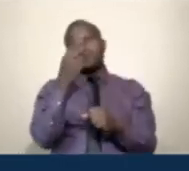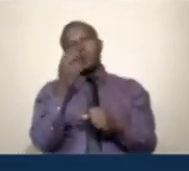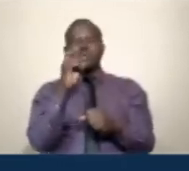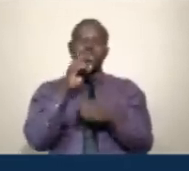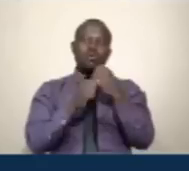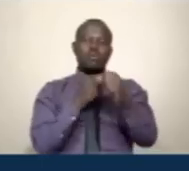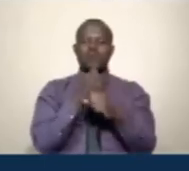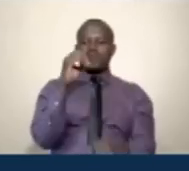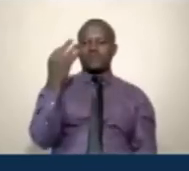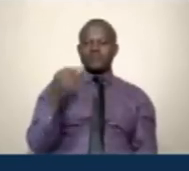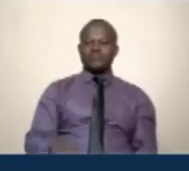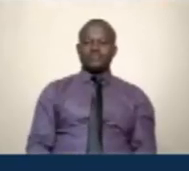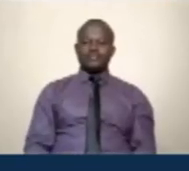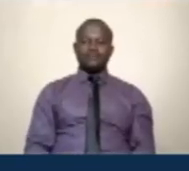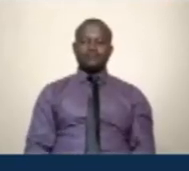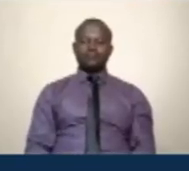gatatu.